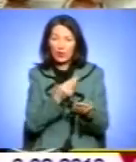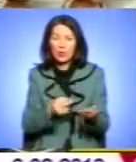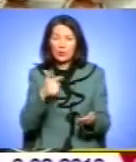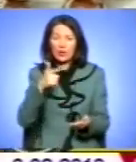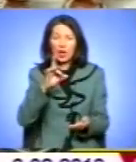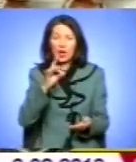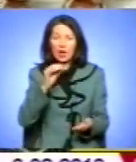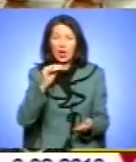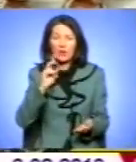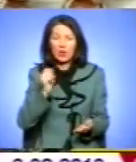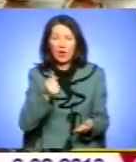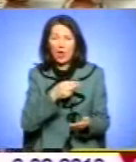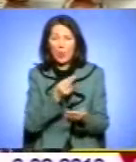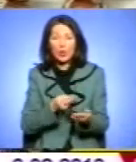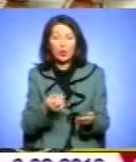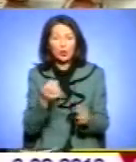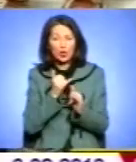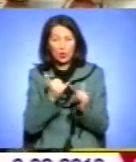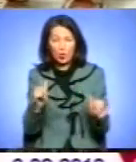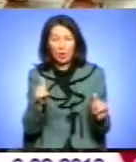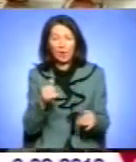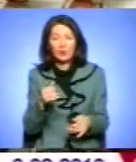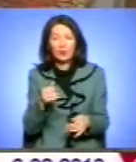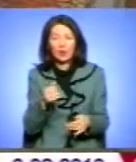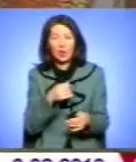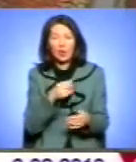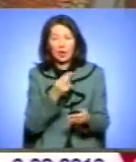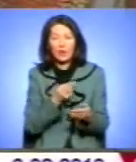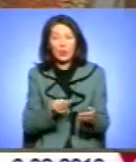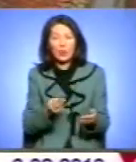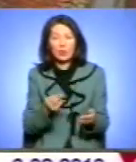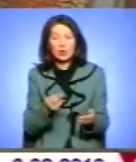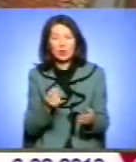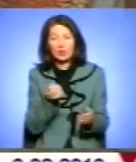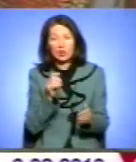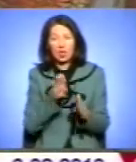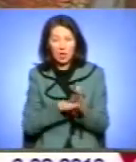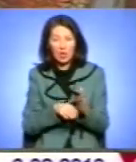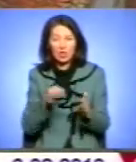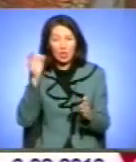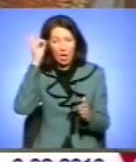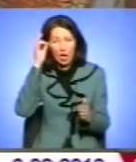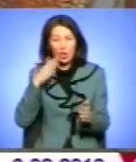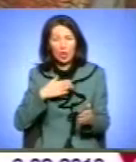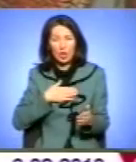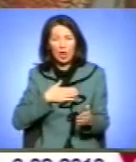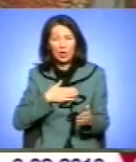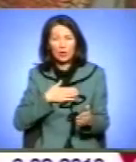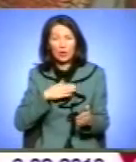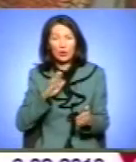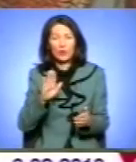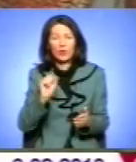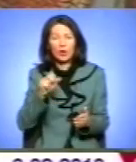чудовий, живопис цікавий, дуже такий стриманий. Той живопис трошки гірший, він нагадує нам нашу Валову,